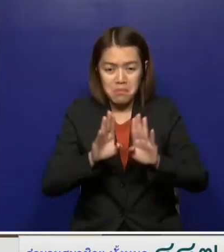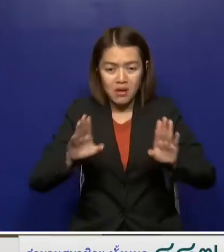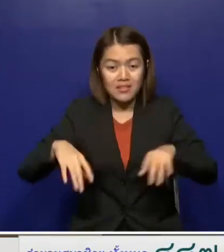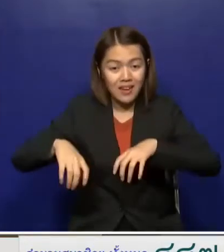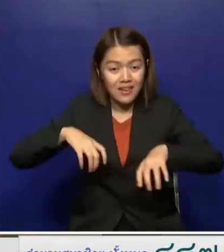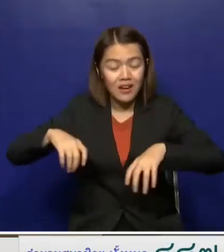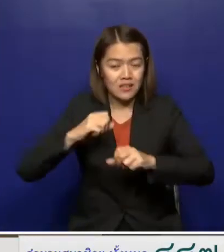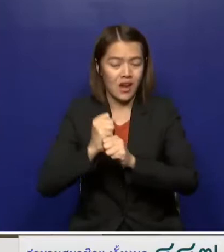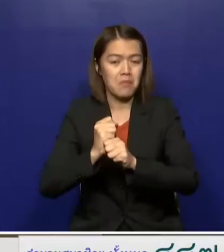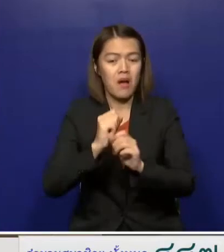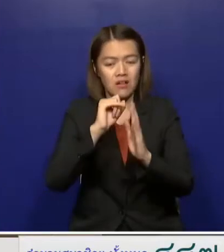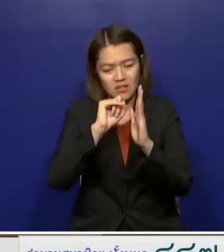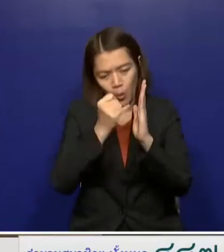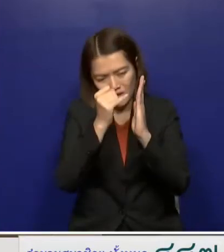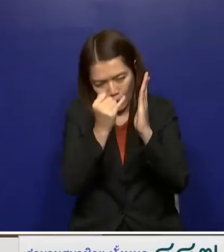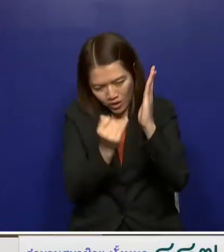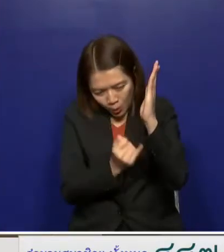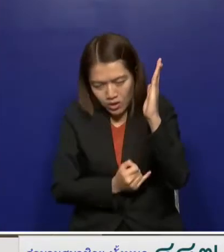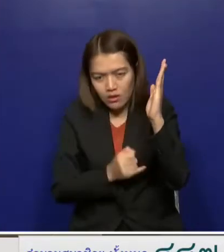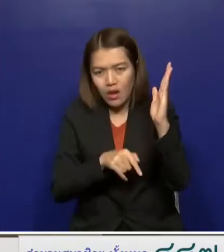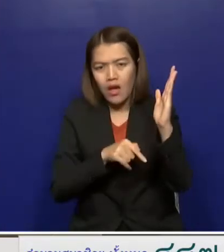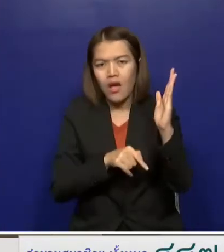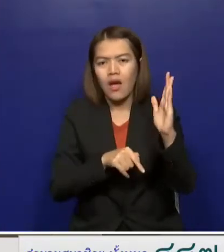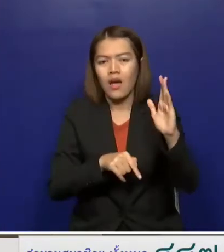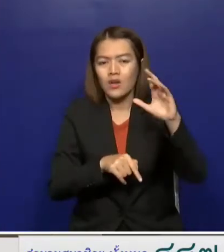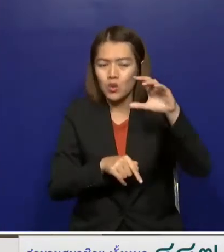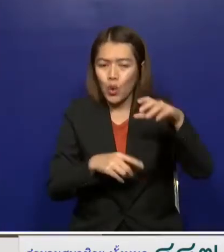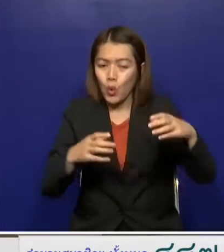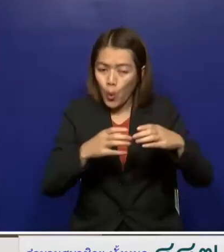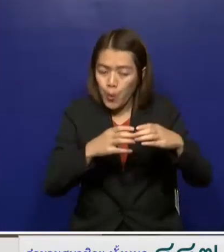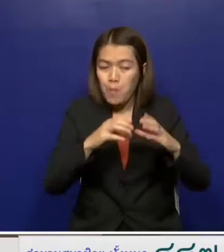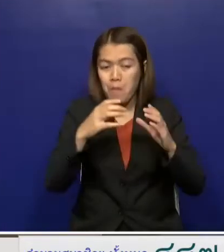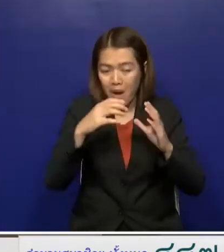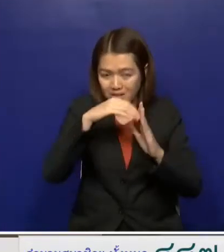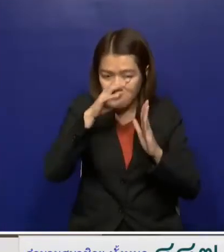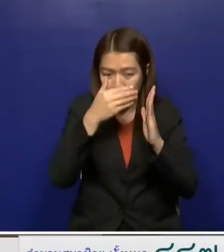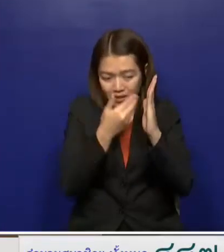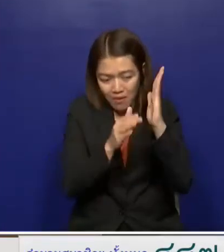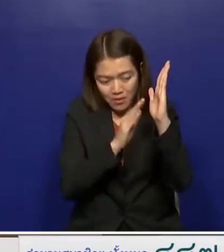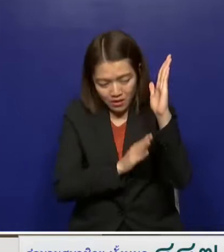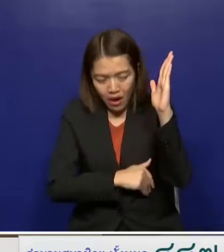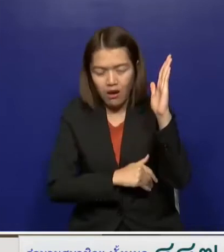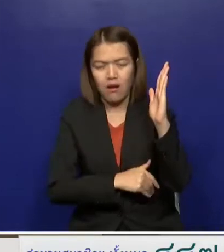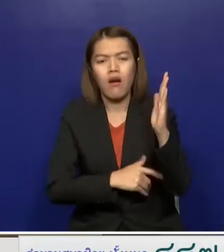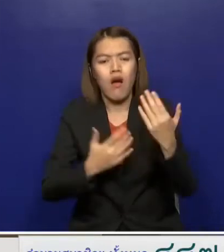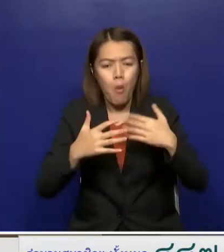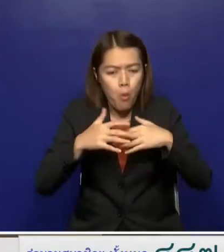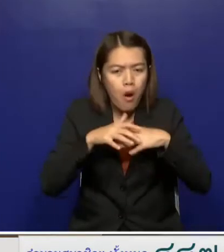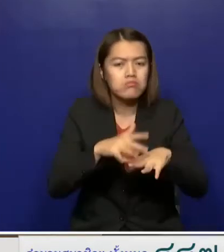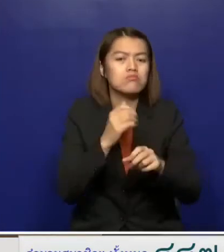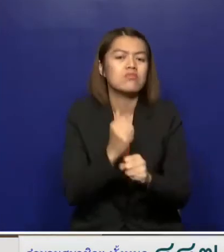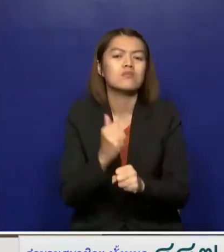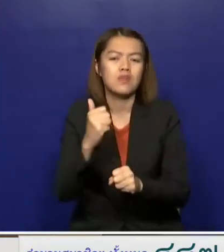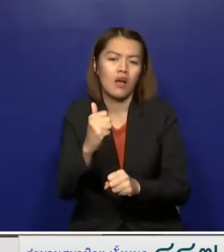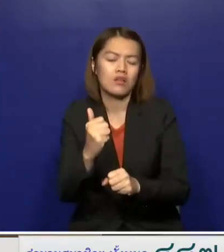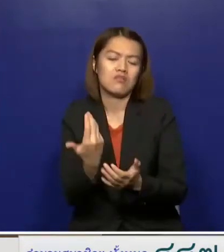แนดีllsันัจัหวัดมีช่องให้สพาชนภาว์เข้าไปอยู่ใั้ได้ด้วยมัถจะมีความสามารถในกใช้น